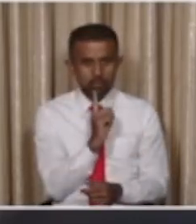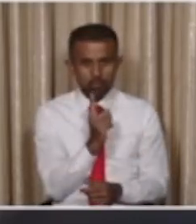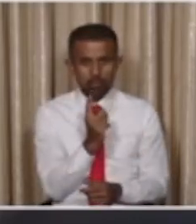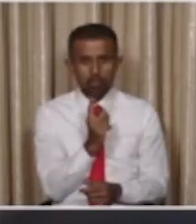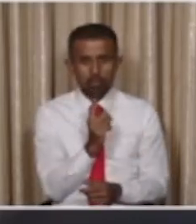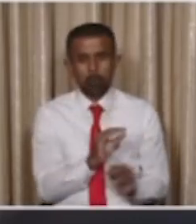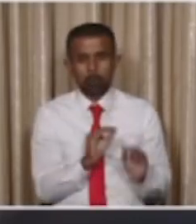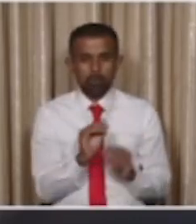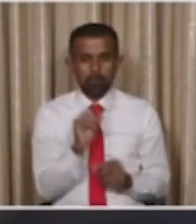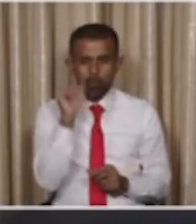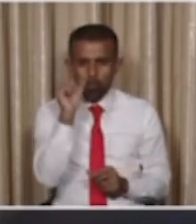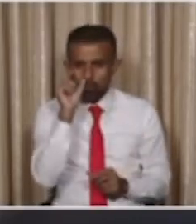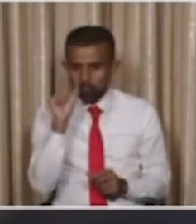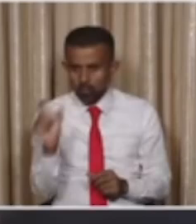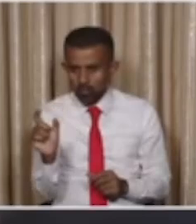මේක හොයලා බලලා